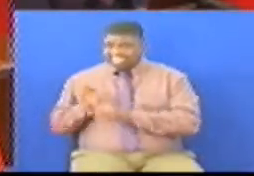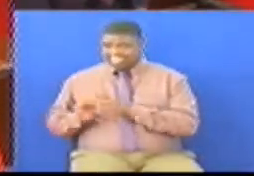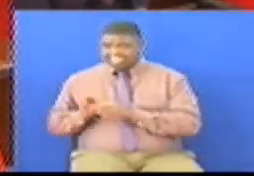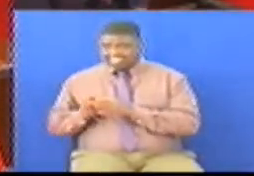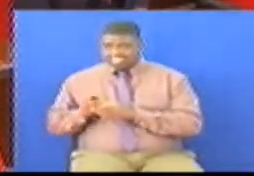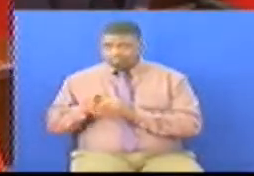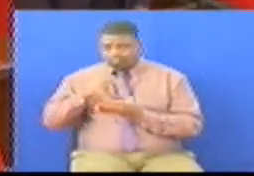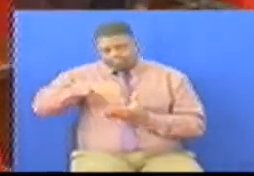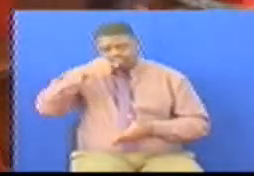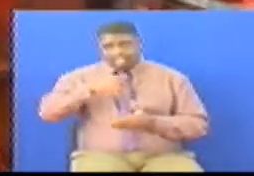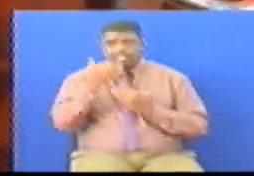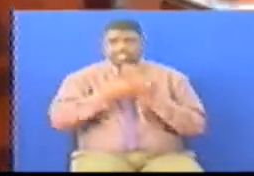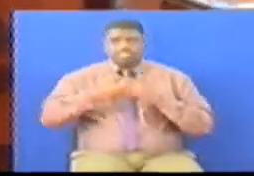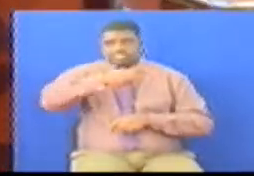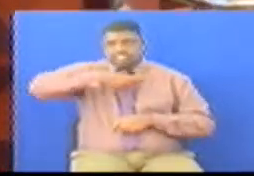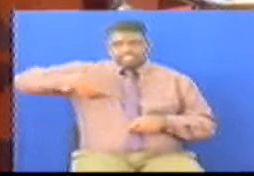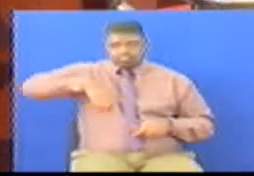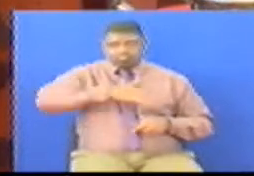Amina.